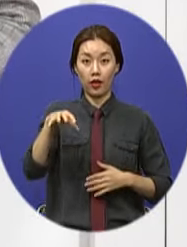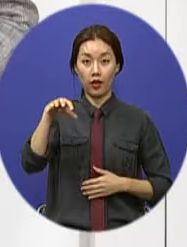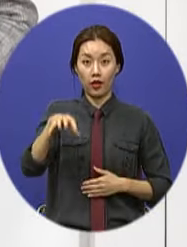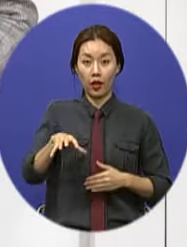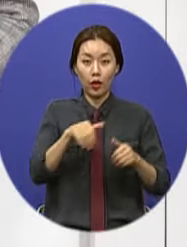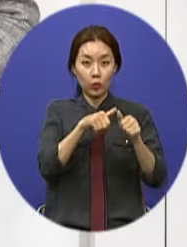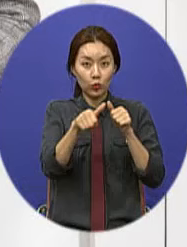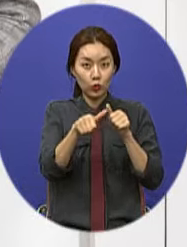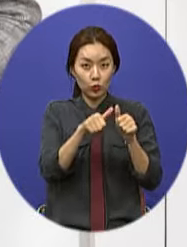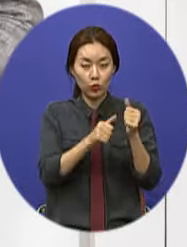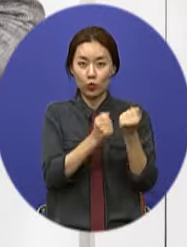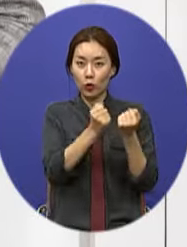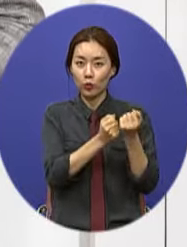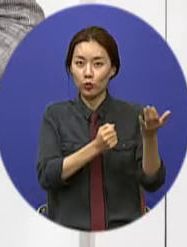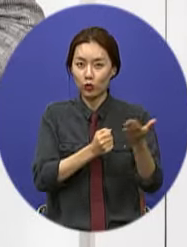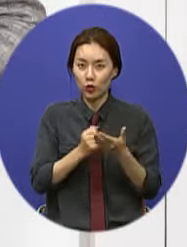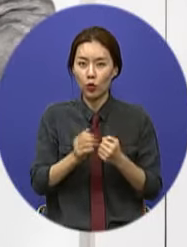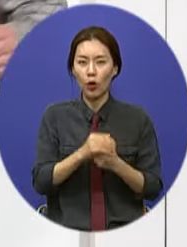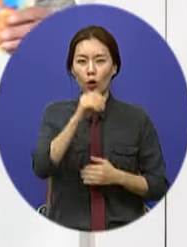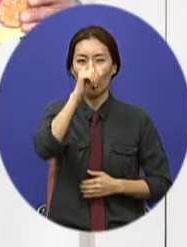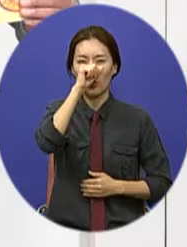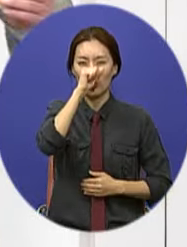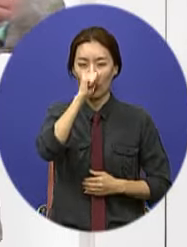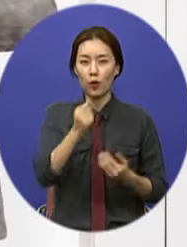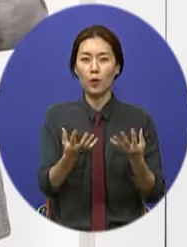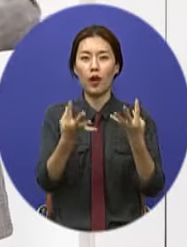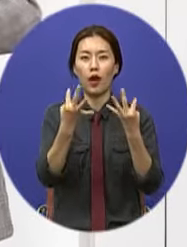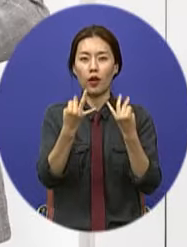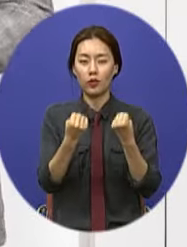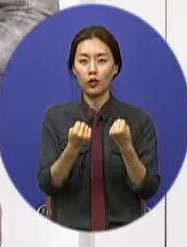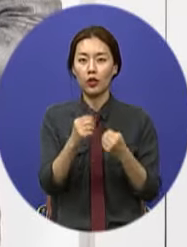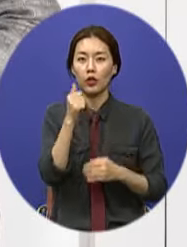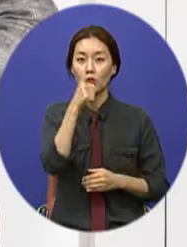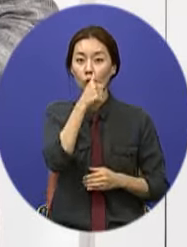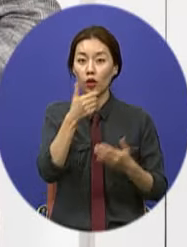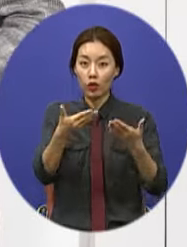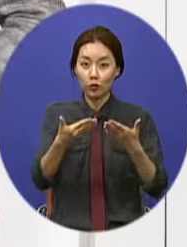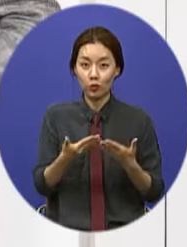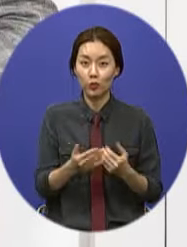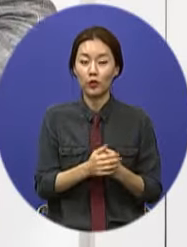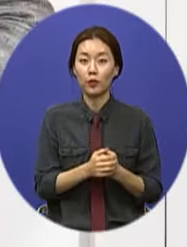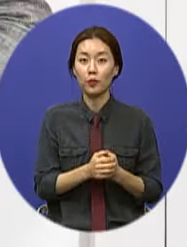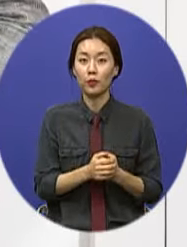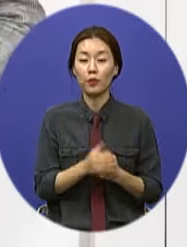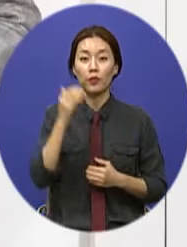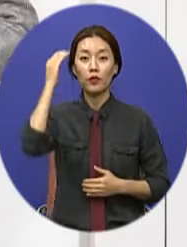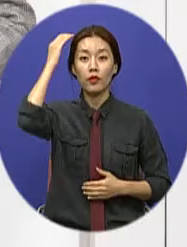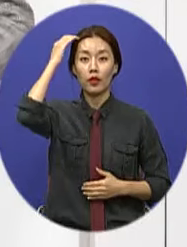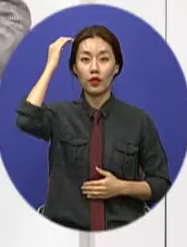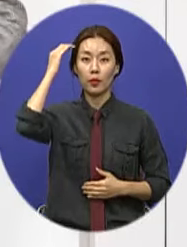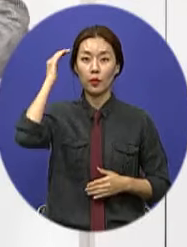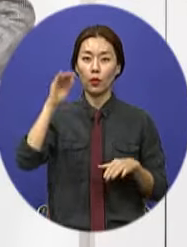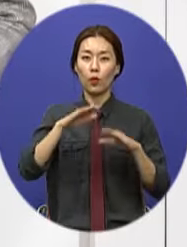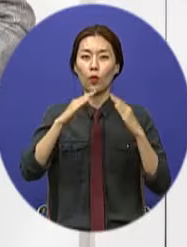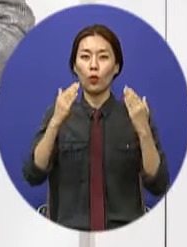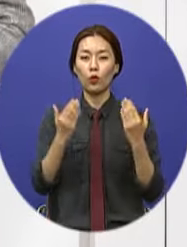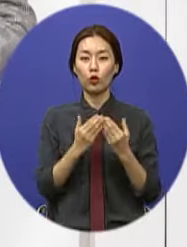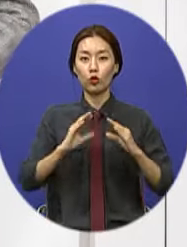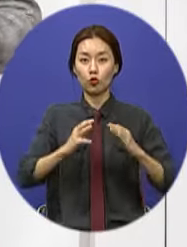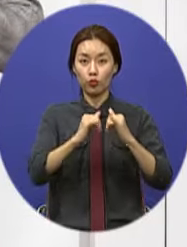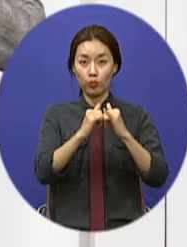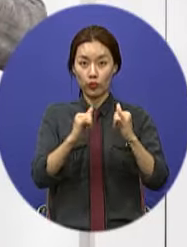전해주시고. 네. 예. 예, 좀 좋은 것들도 이렇게 소개를 좀 많이 하시면은 예. 우리 대한민국의 모든